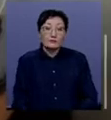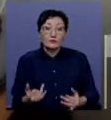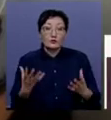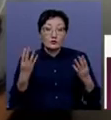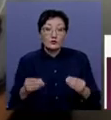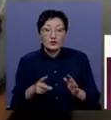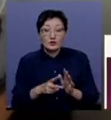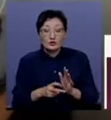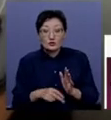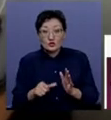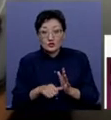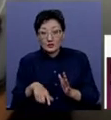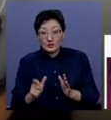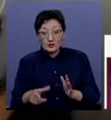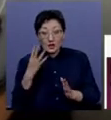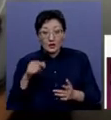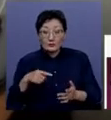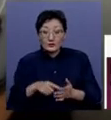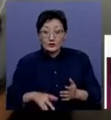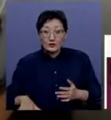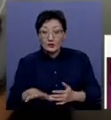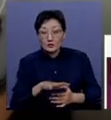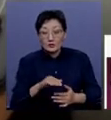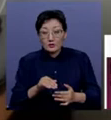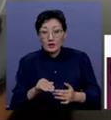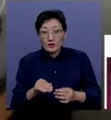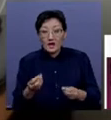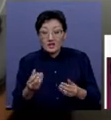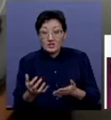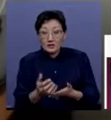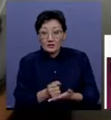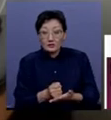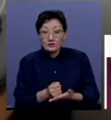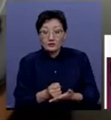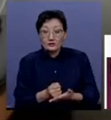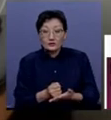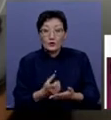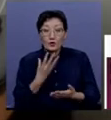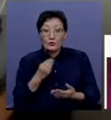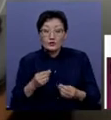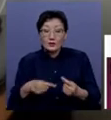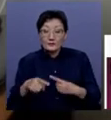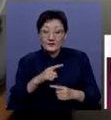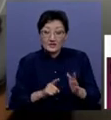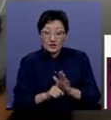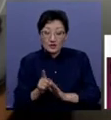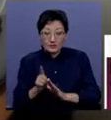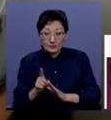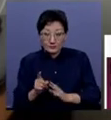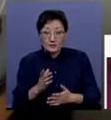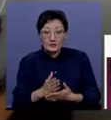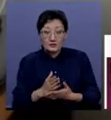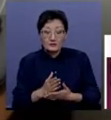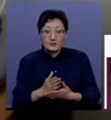таңда 706 адам Алматы қаласы бойынша биыл грант алған. Олар өз тіршіліктерін ашып жатыр, тірліктерін жасап